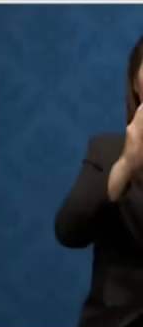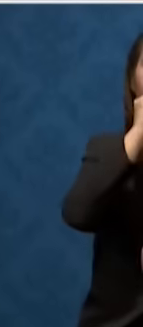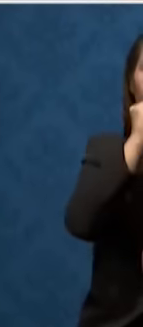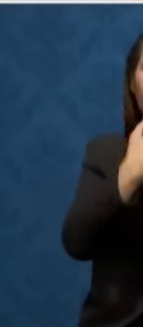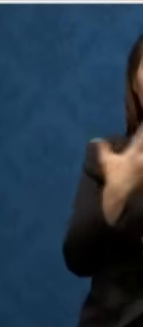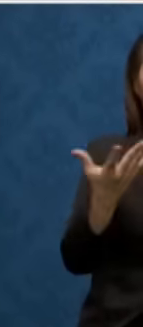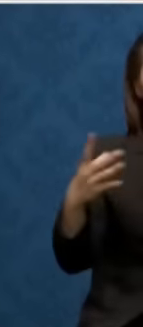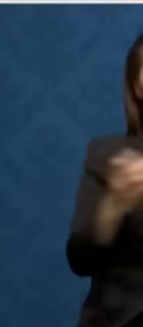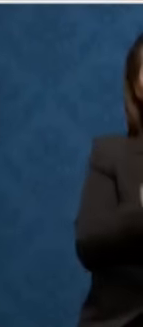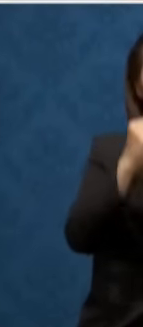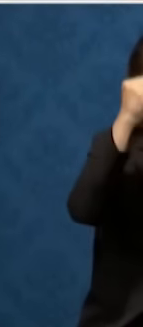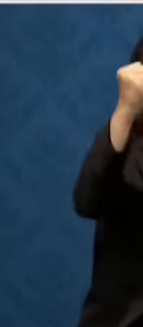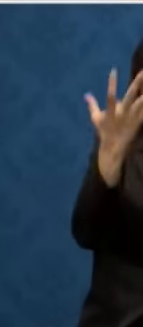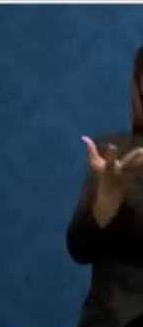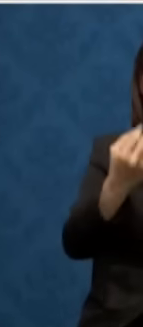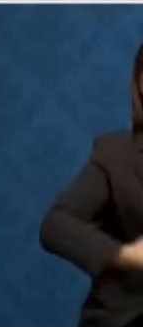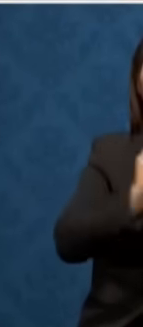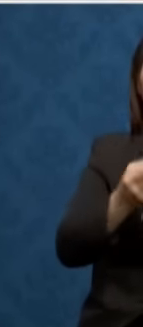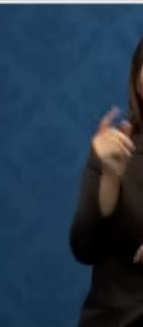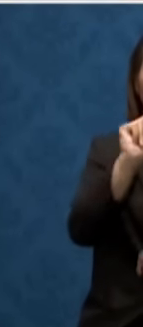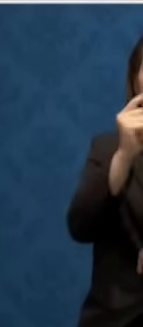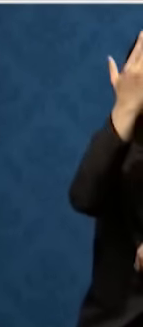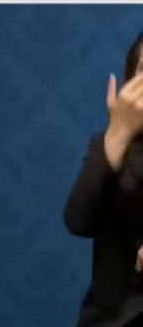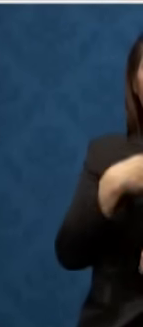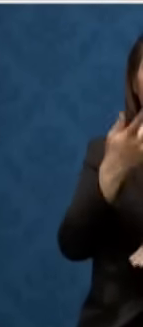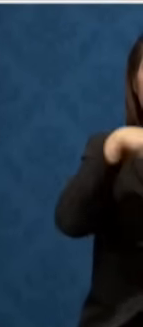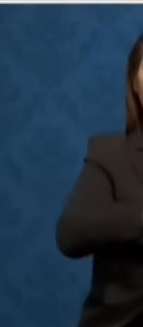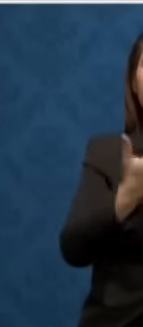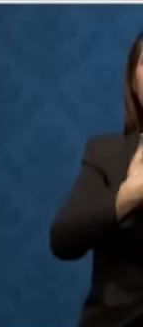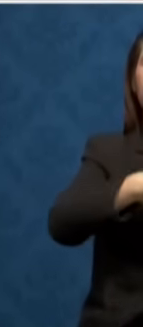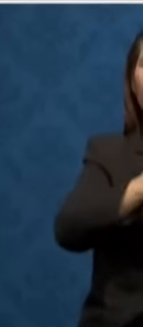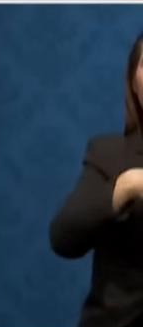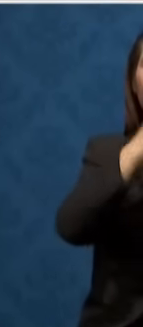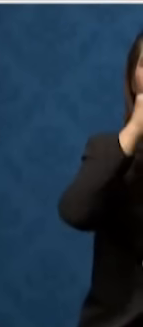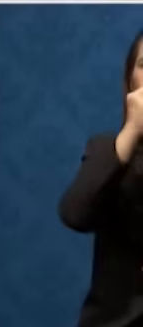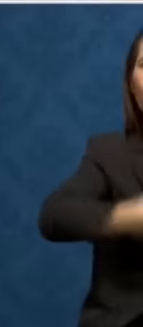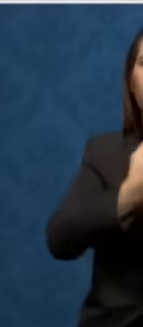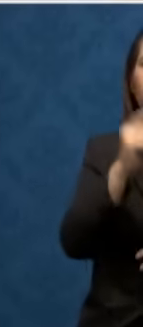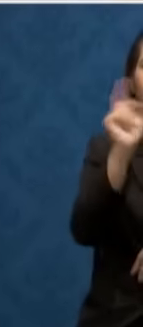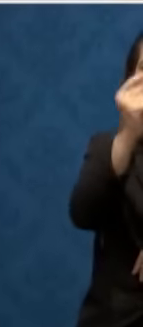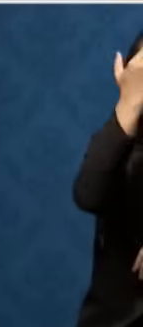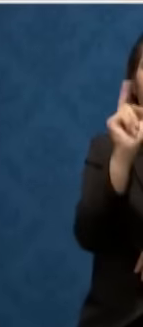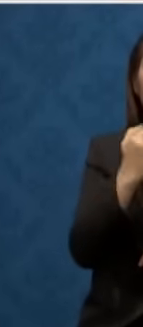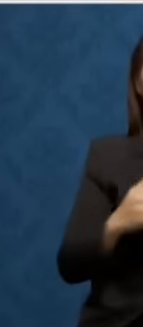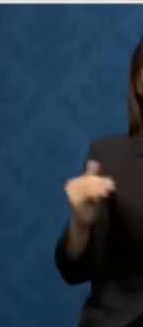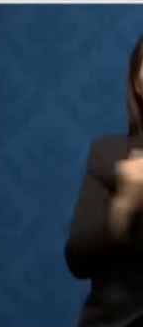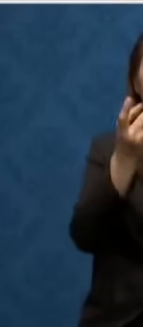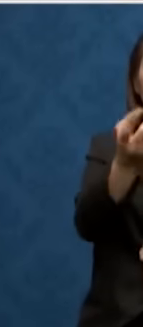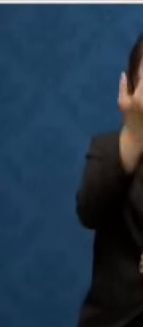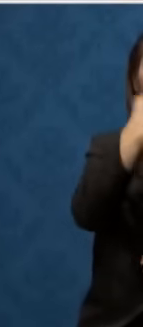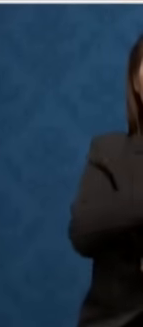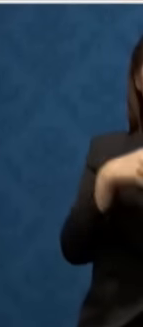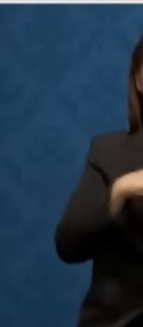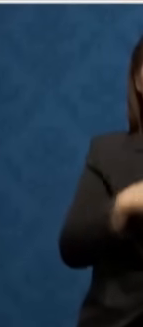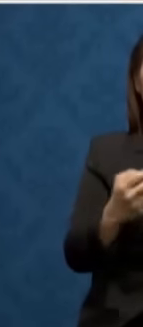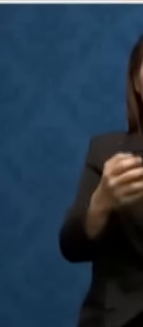หรืออภิปรายกันแน่ครับแล้วท่านประธานปล่อยให้พูดในสภาอย่างนี้ได้ยังไงครับตกลงใช้สิทธิ์อะไรกันแน่ครับคือผมไม่ได้ติดใจครับ